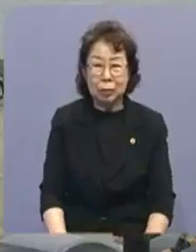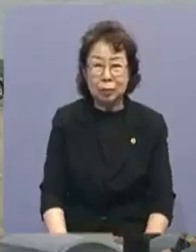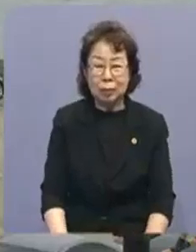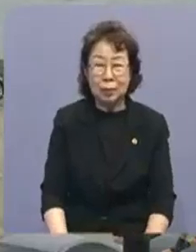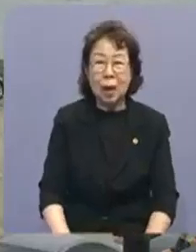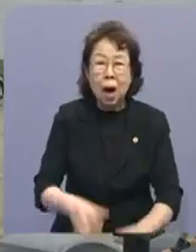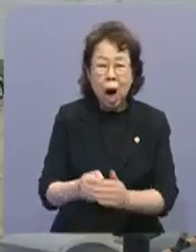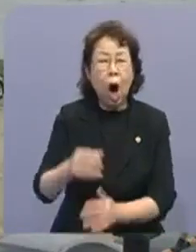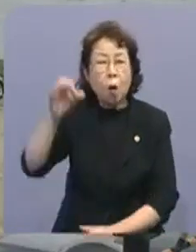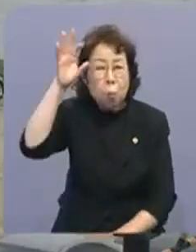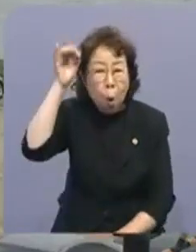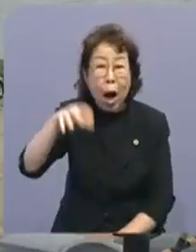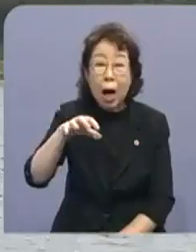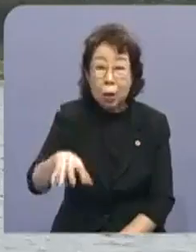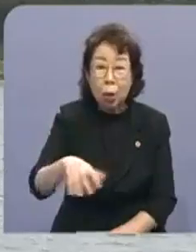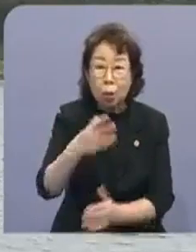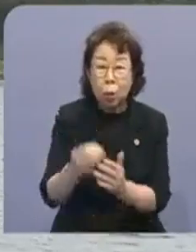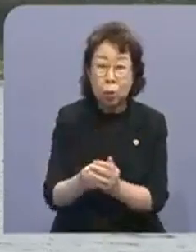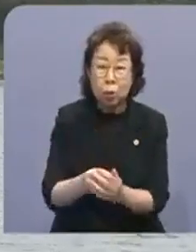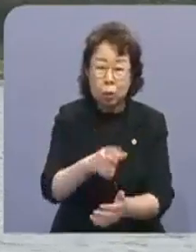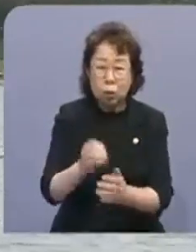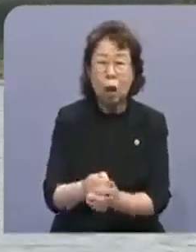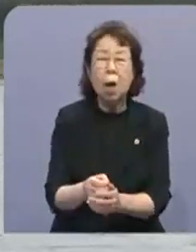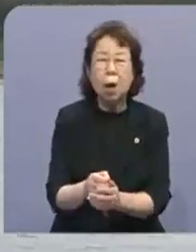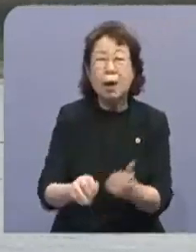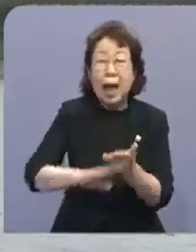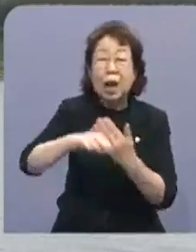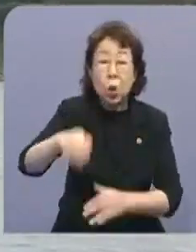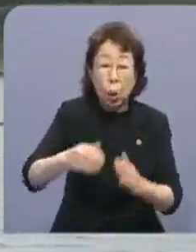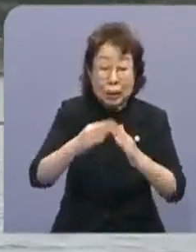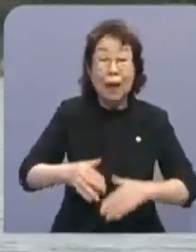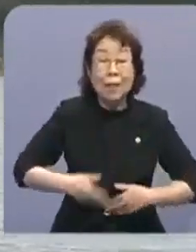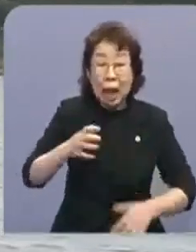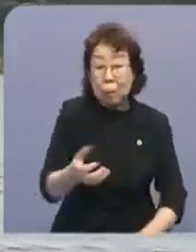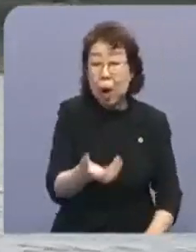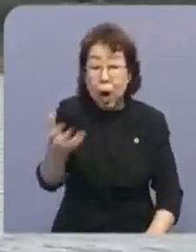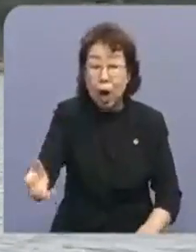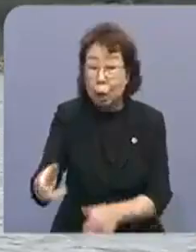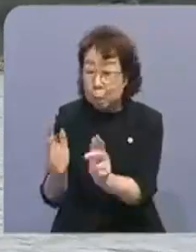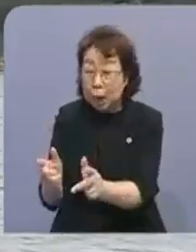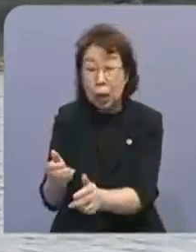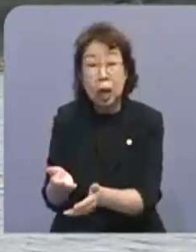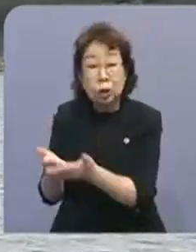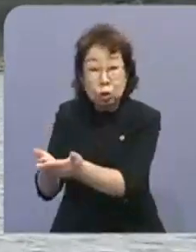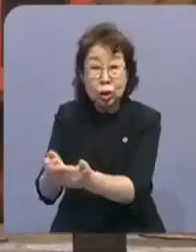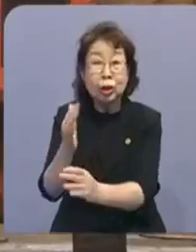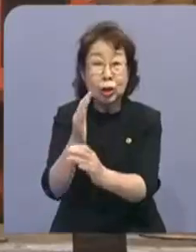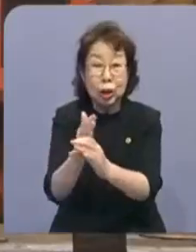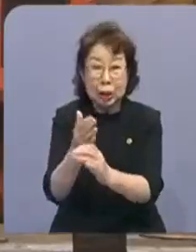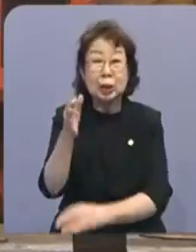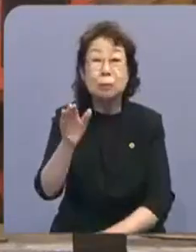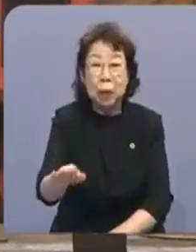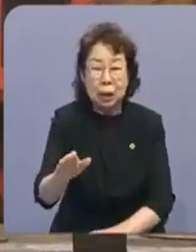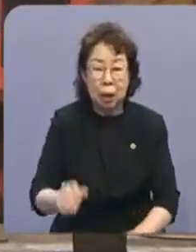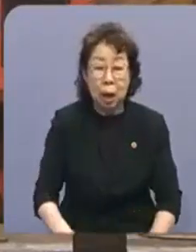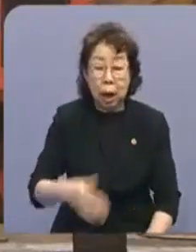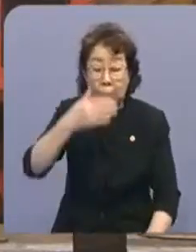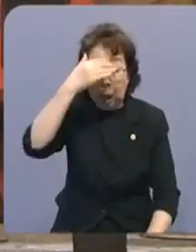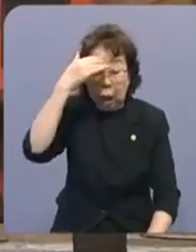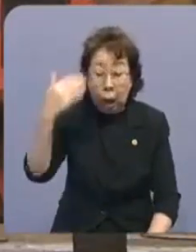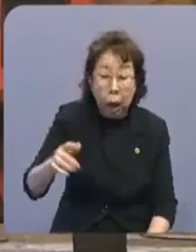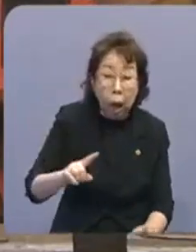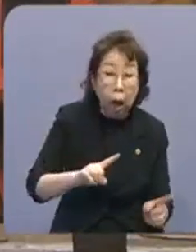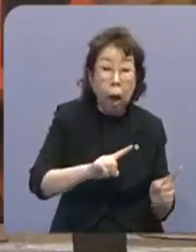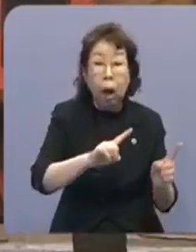측은 포항 생산 공정 일부를 광양제철소로 옮겨 공급 차질을 최소화하겠다고 밝혔습니다. 간신히 살아나고